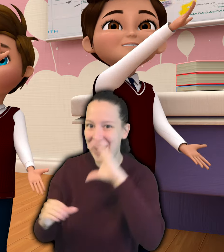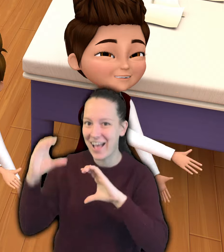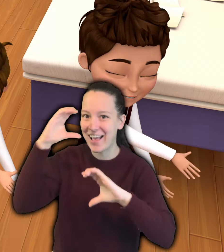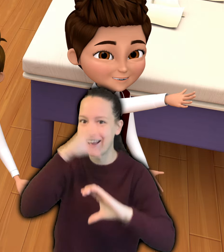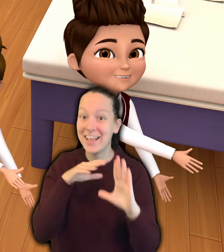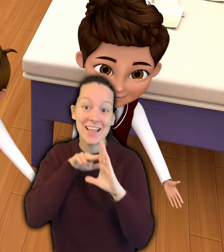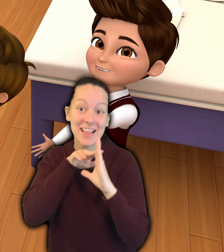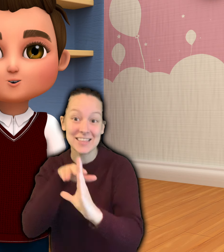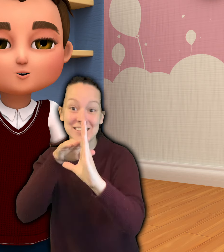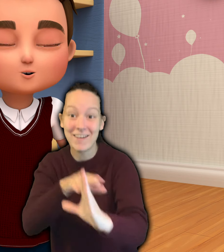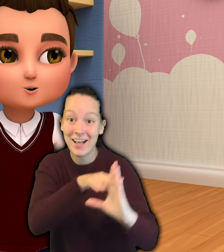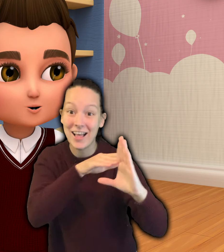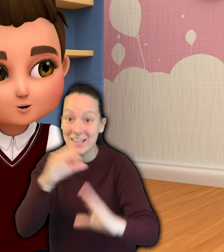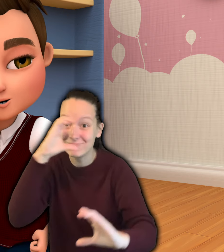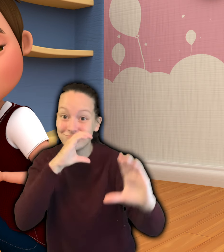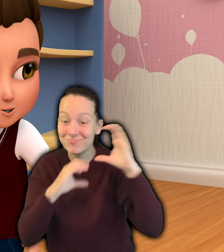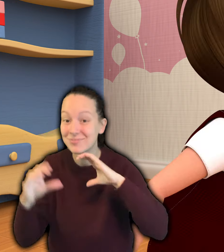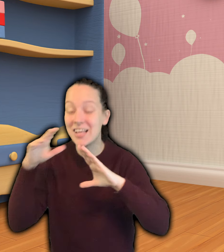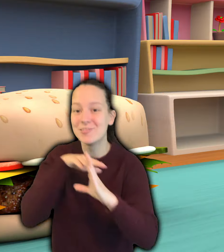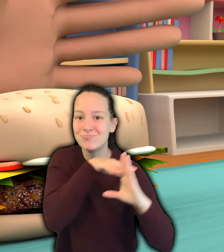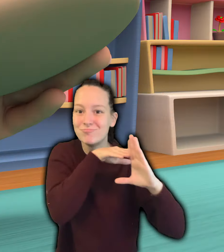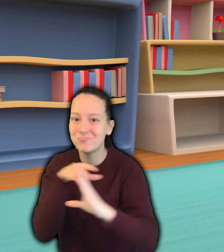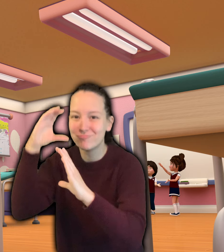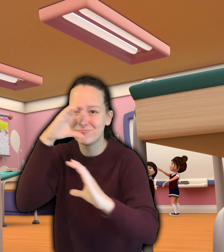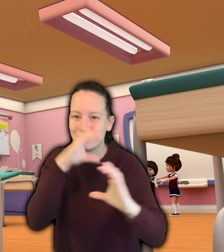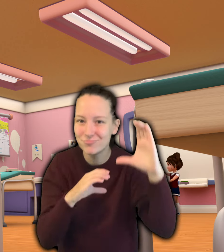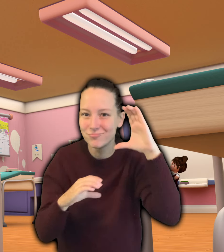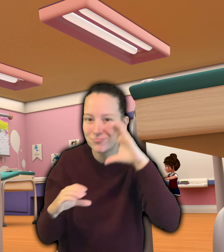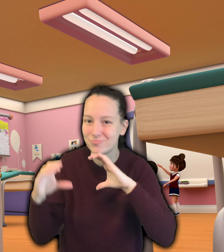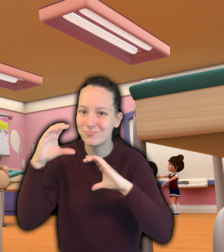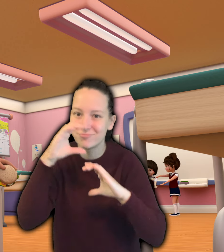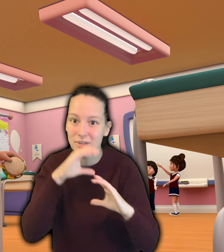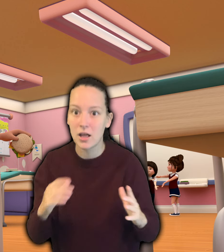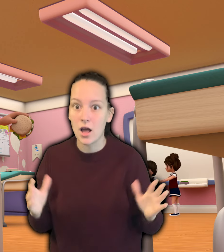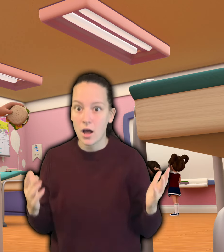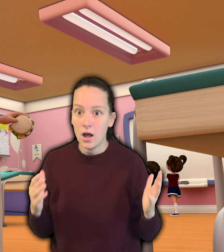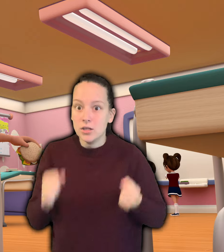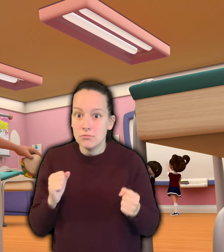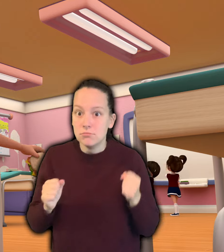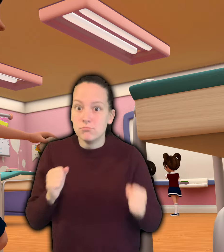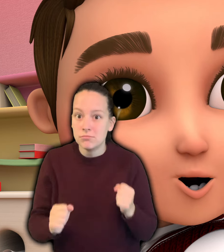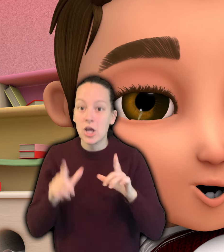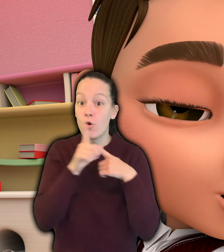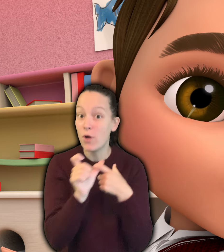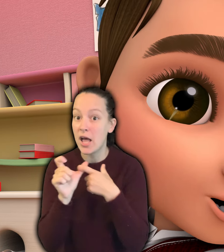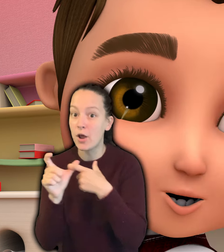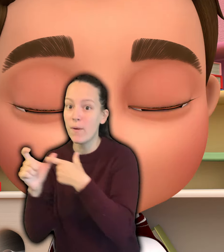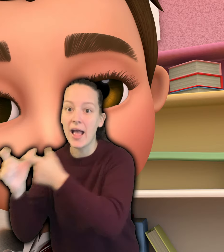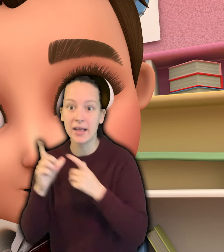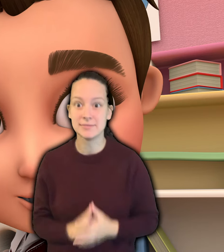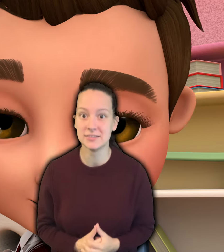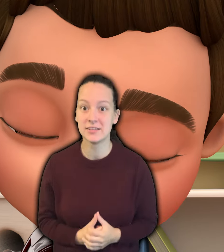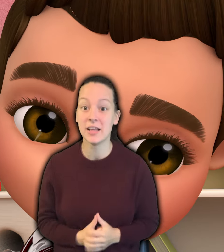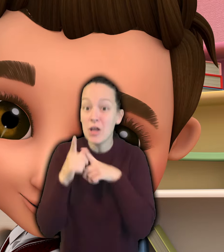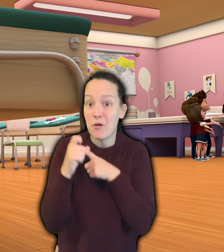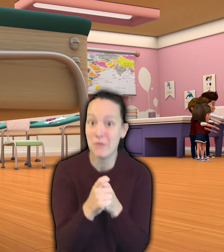海のハタため家族逃げろ